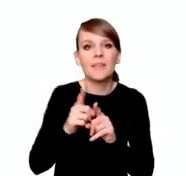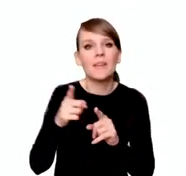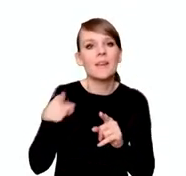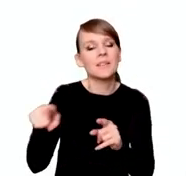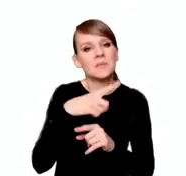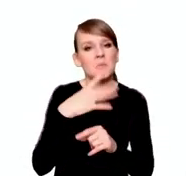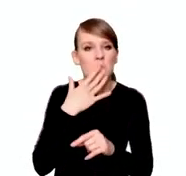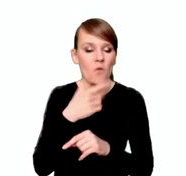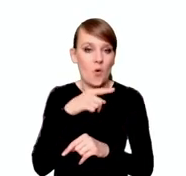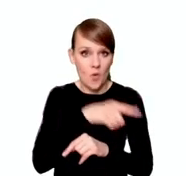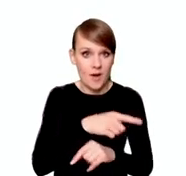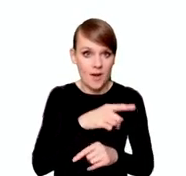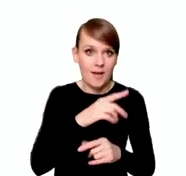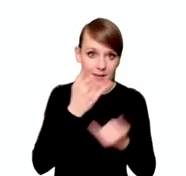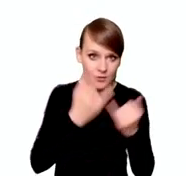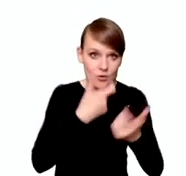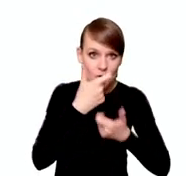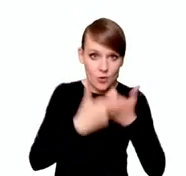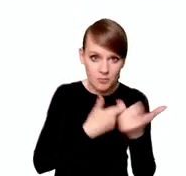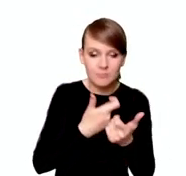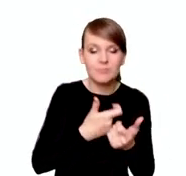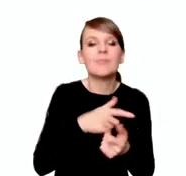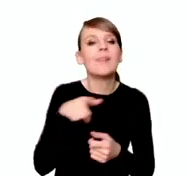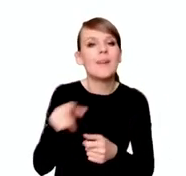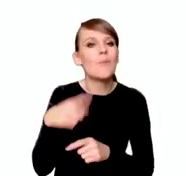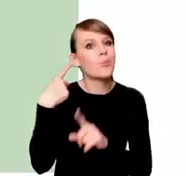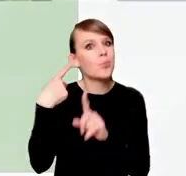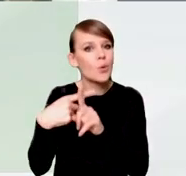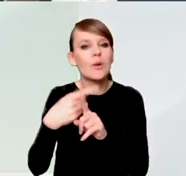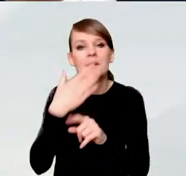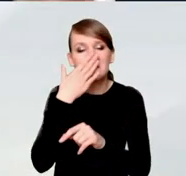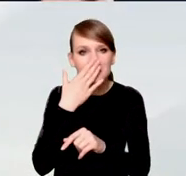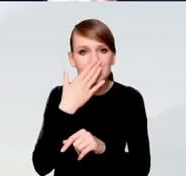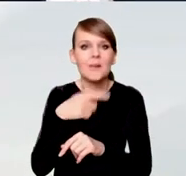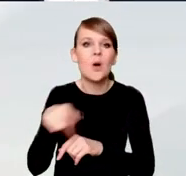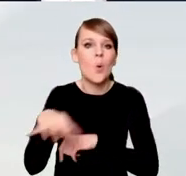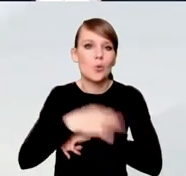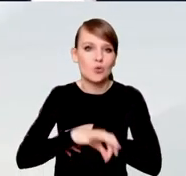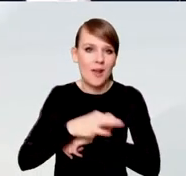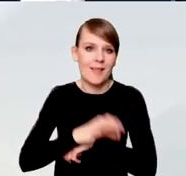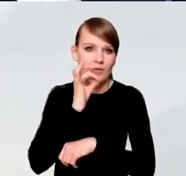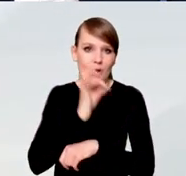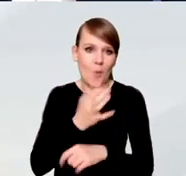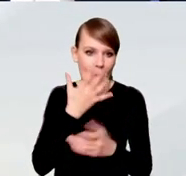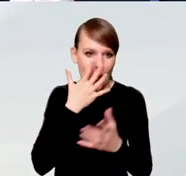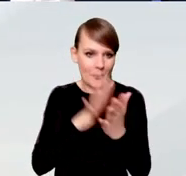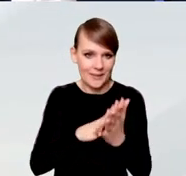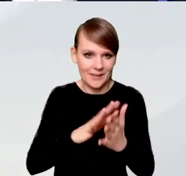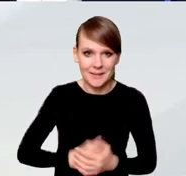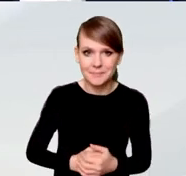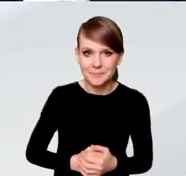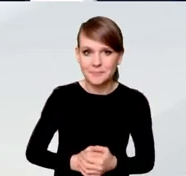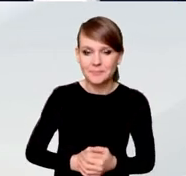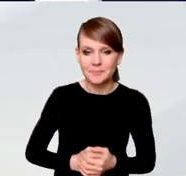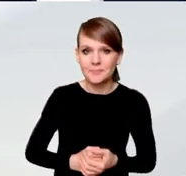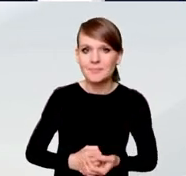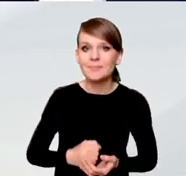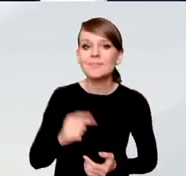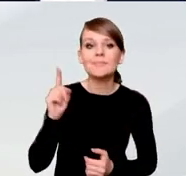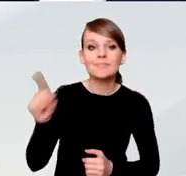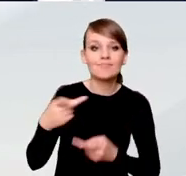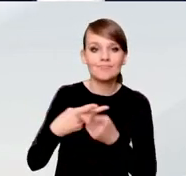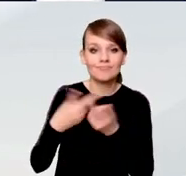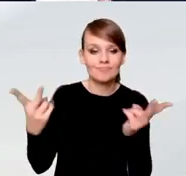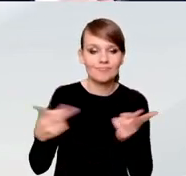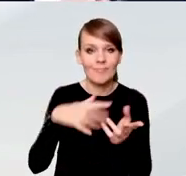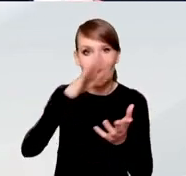społecznej odpowiedzialności jest budowa dobrej reputacji i wizerunku uczelni. Proszę Państwa, ukazał się raport z badań i